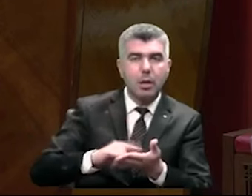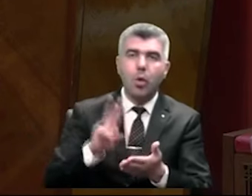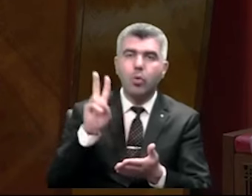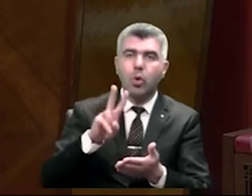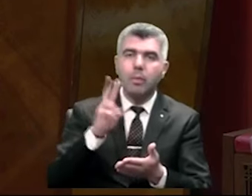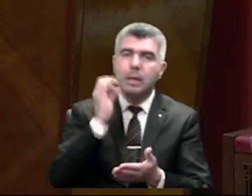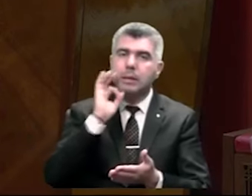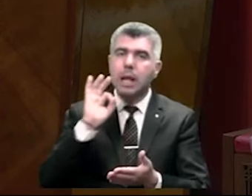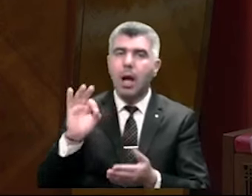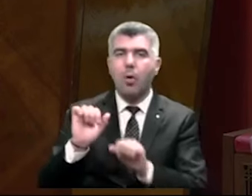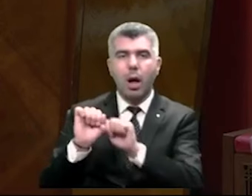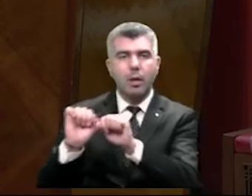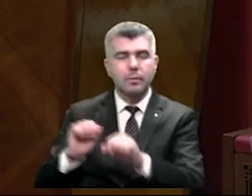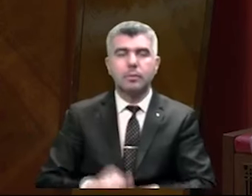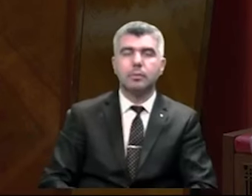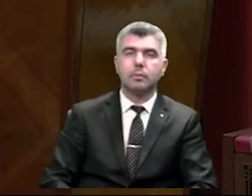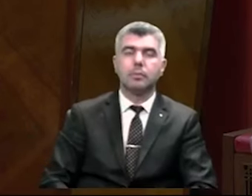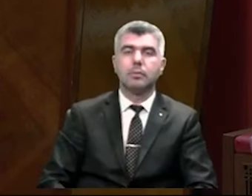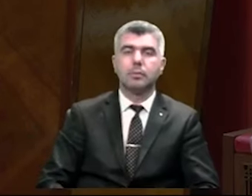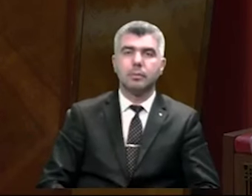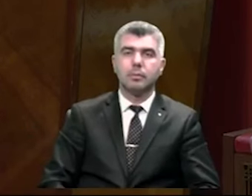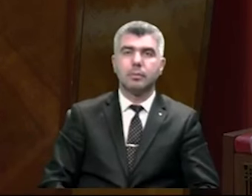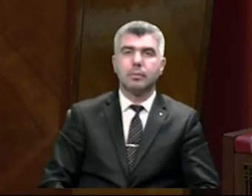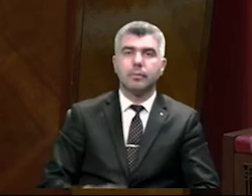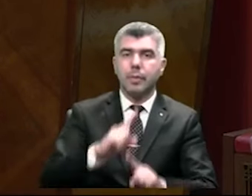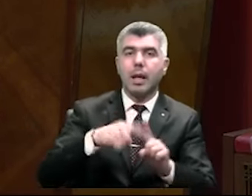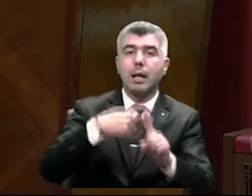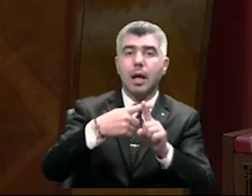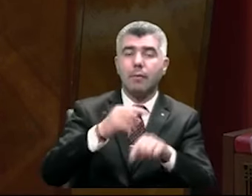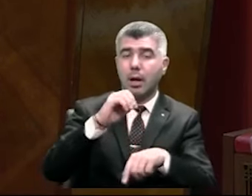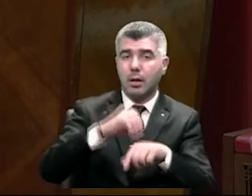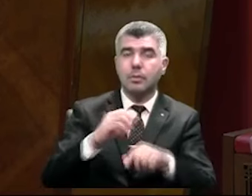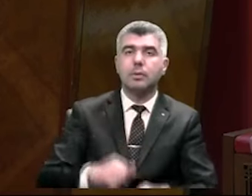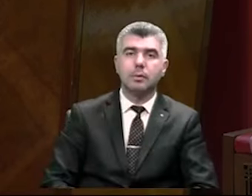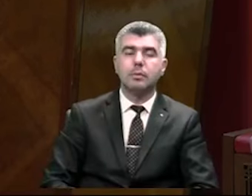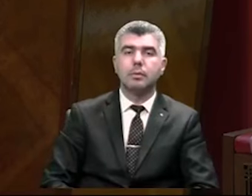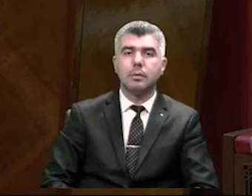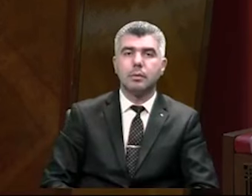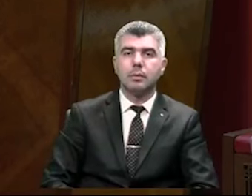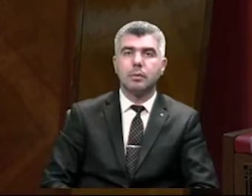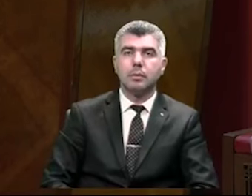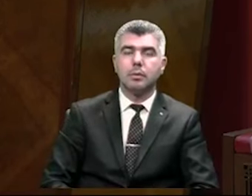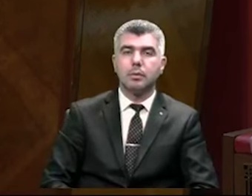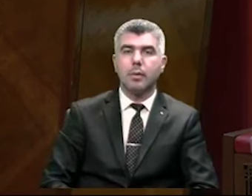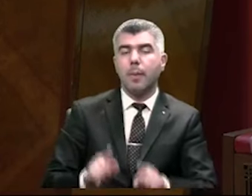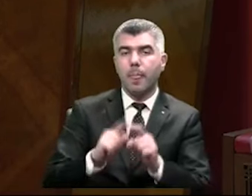الاختصاص ديالها الاضافه الى ذلك تكلفوا